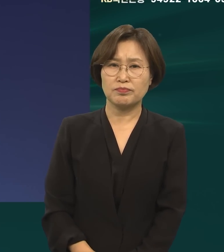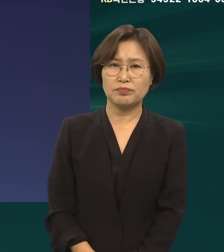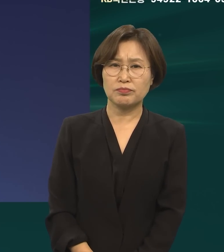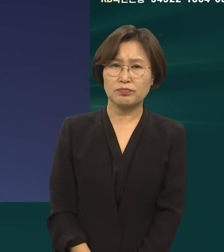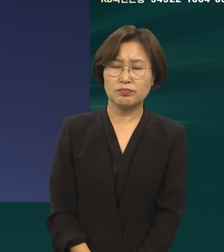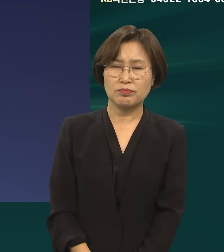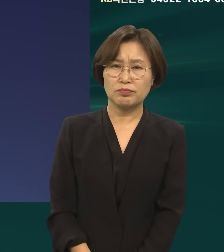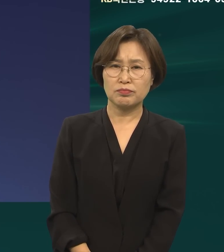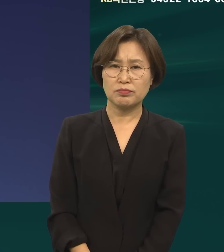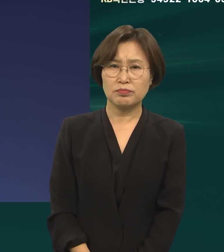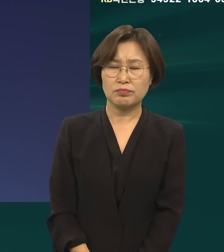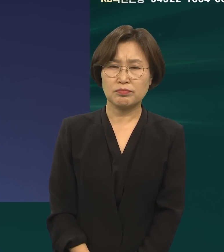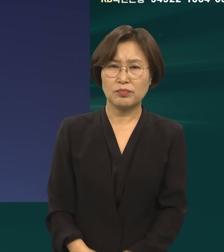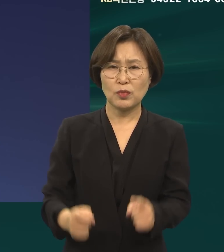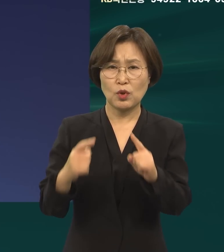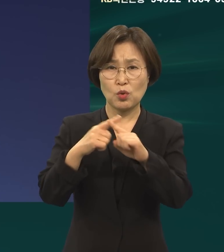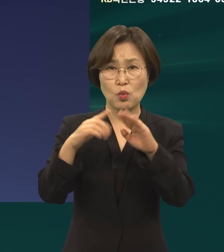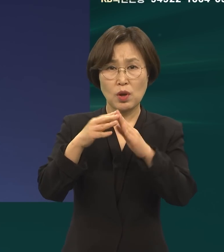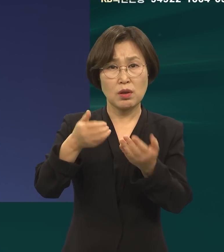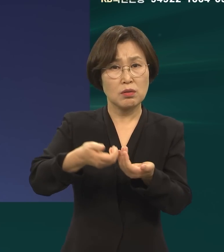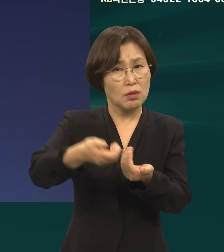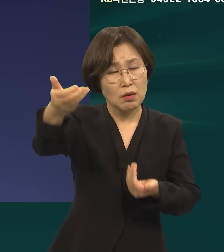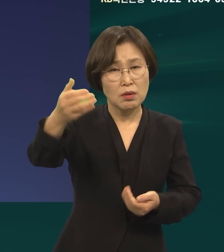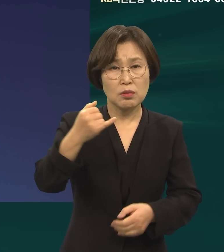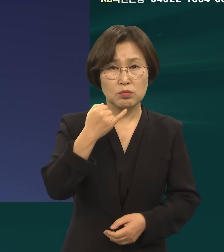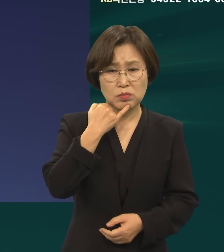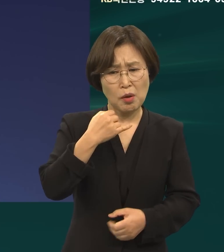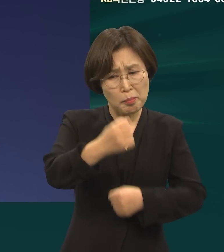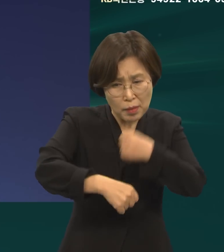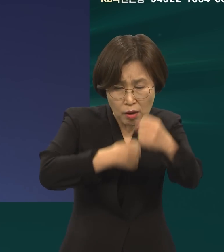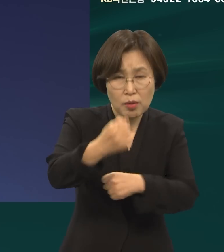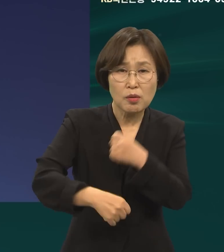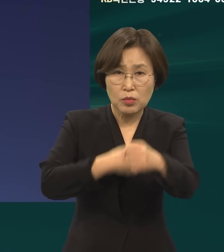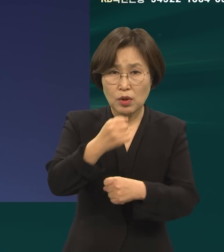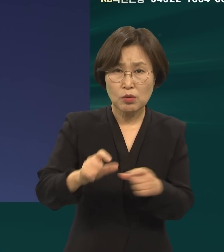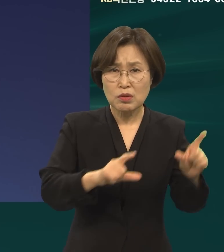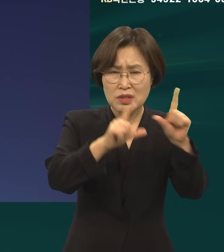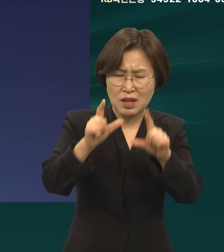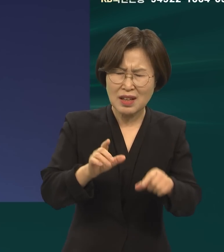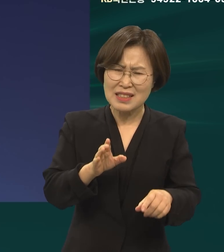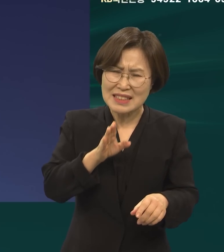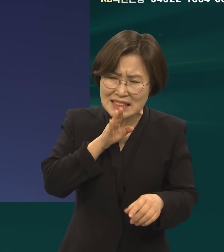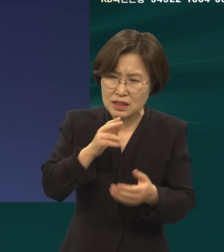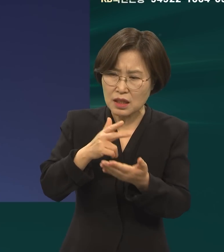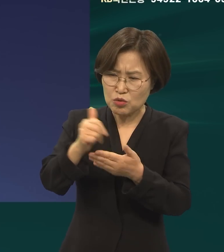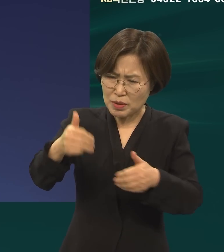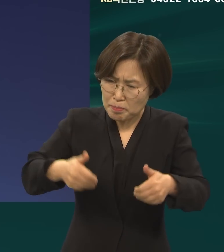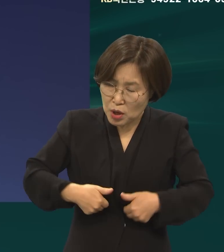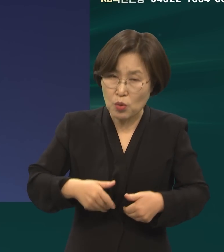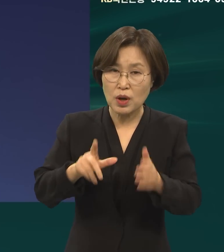교회를 제발 나가라. 그리고 너 멋대로 살다가 정말 주님이 필요할 때 돌아와라.